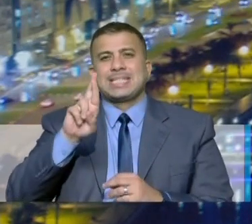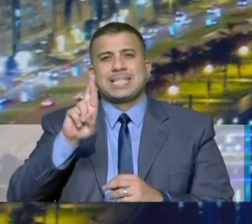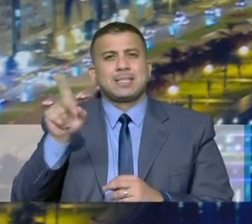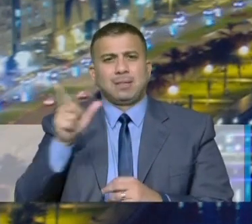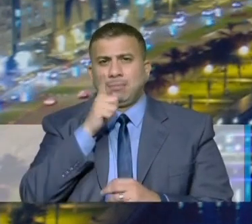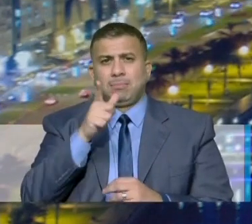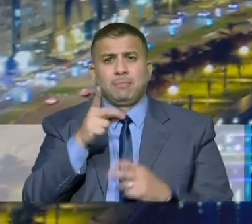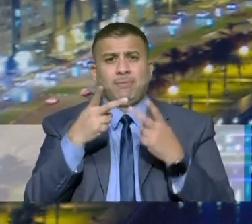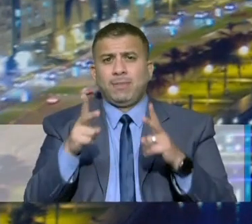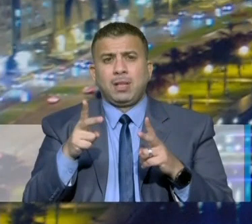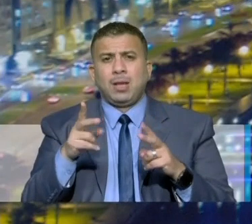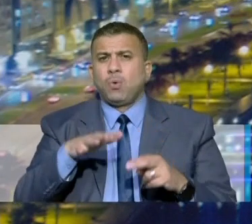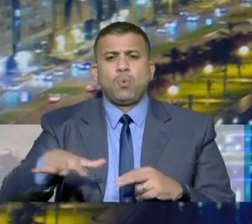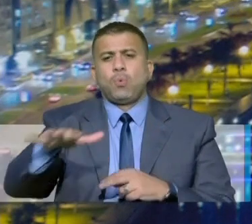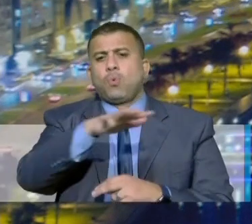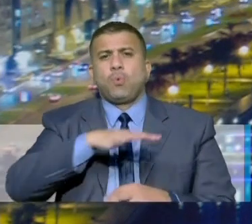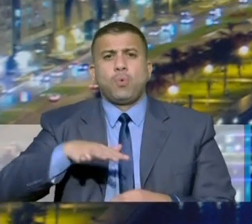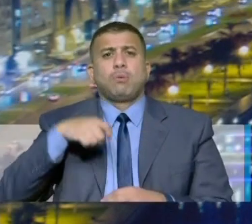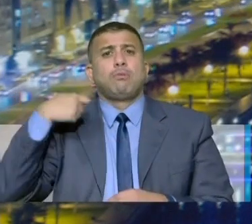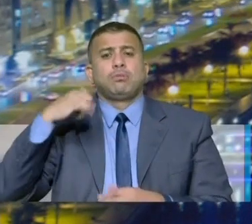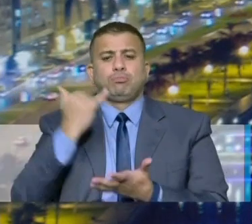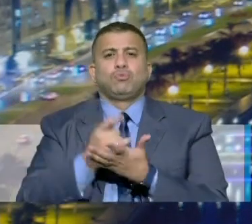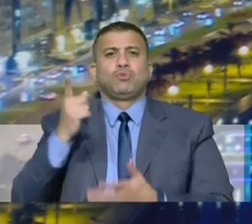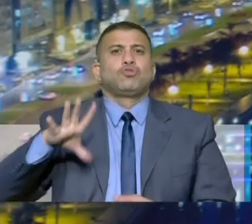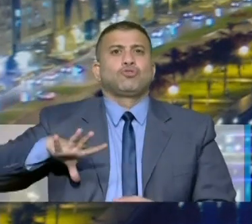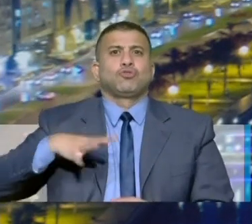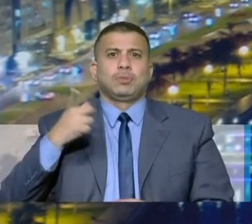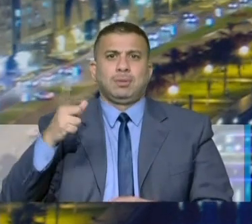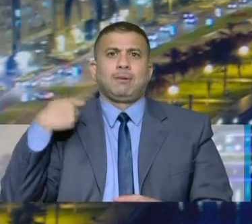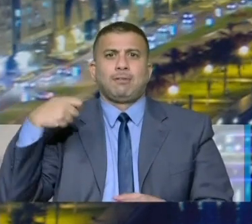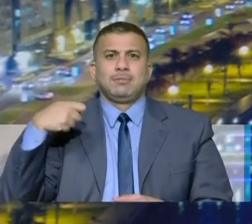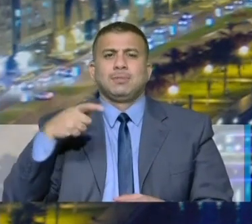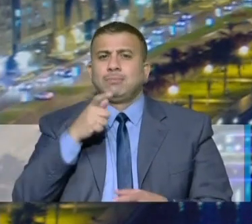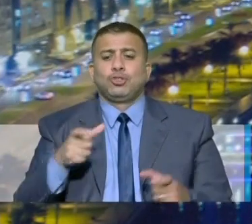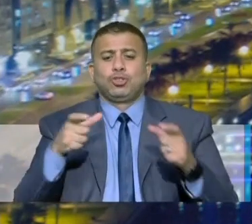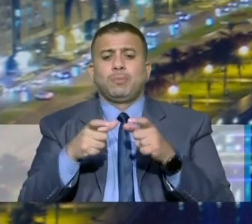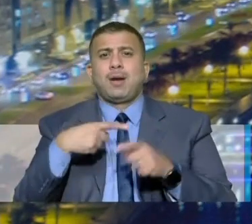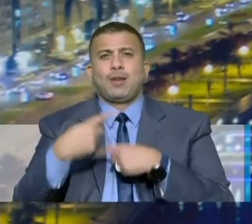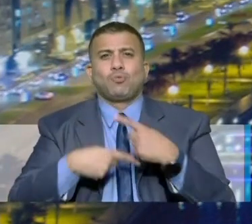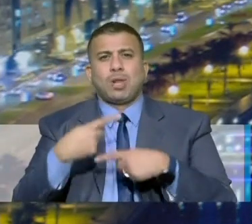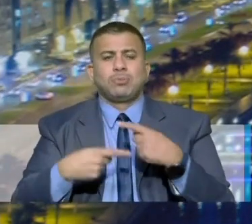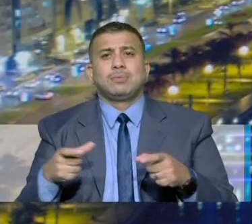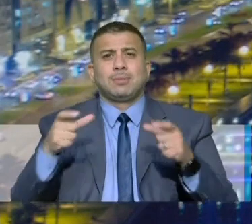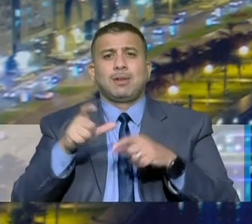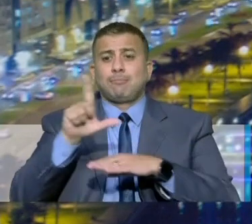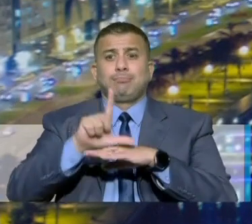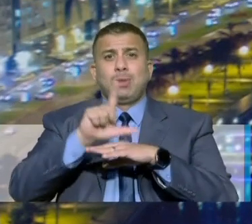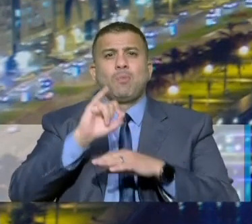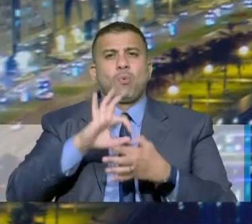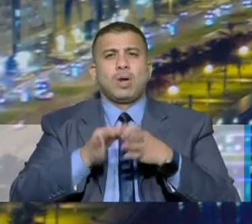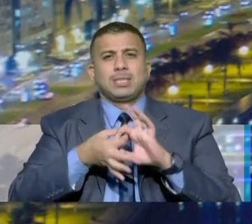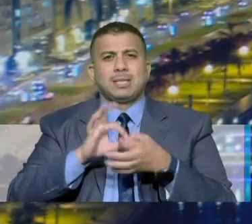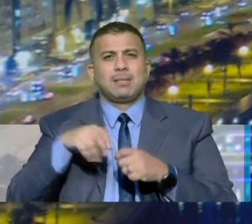والتي ستقام على مستوى الجهات التي يتراسها سموه جاء ذلك خلال الاجتماع الدوري الذي عقده لقيادات